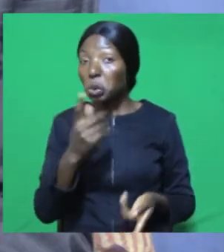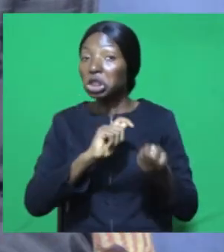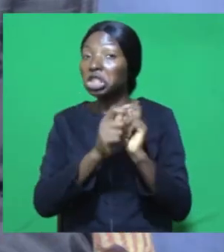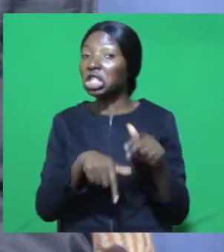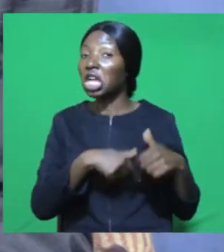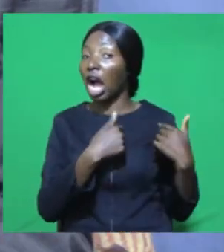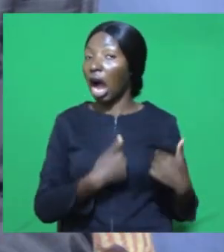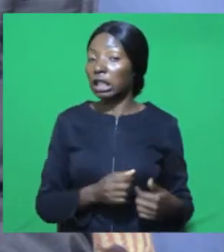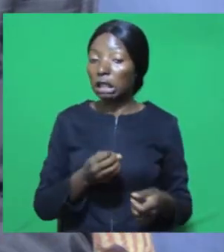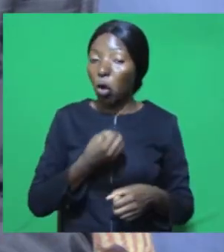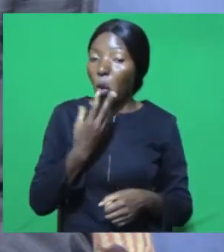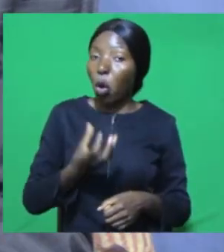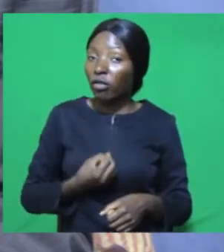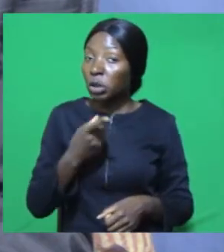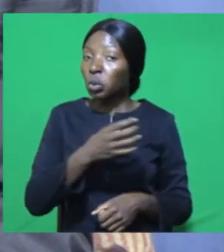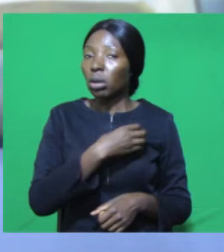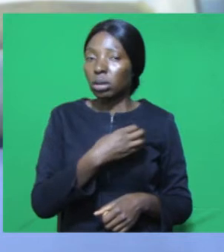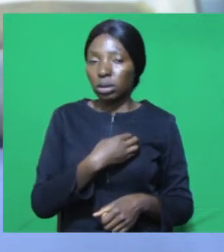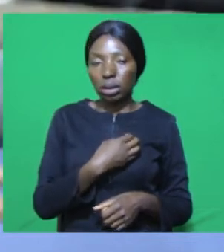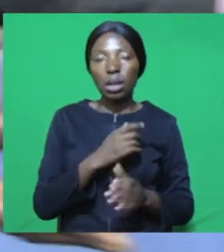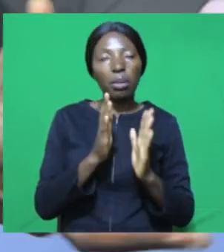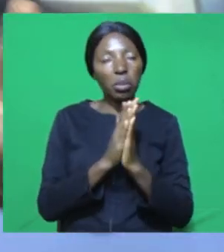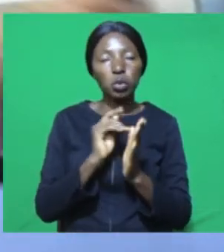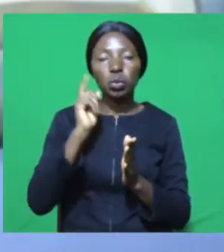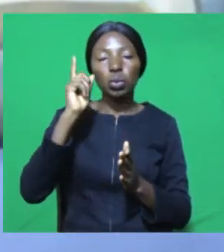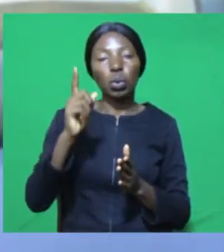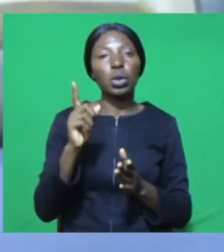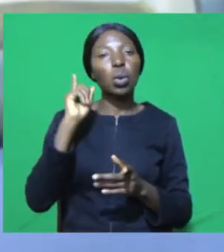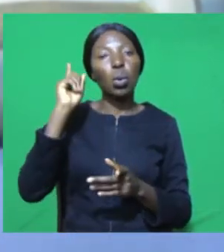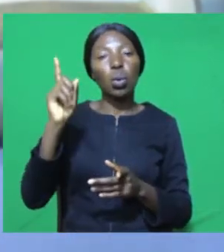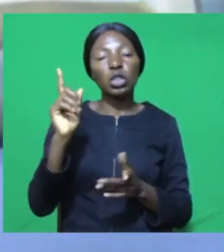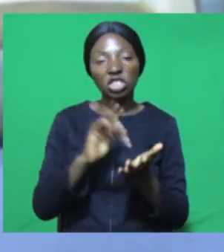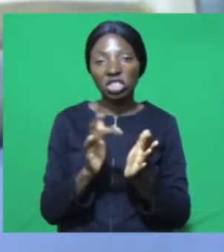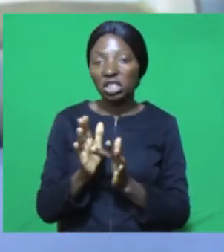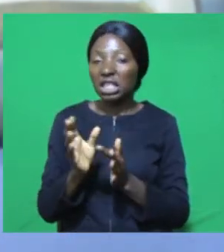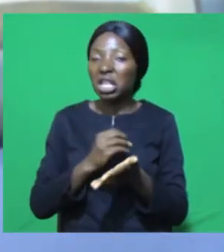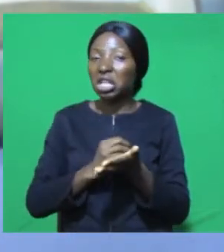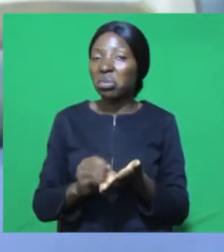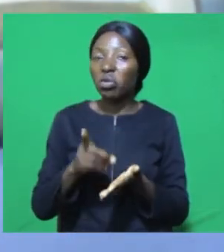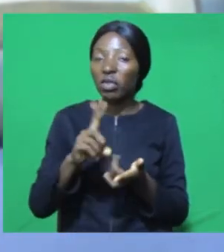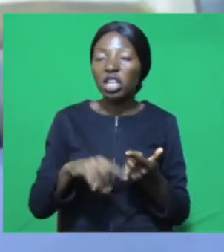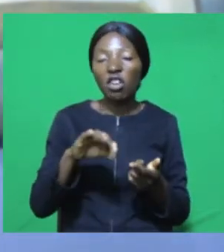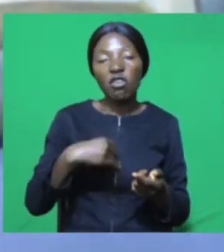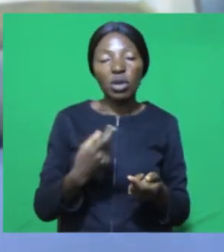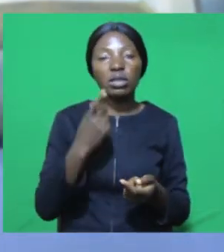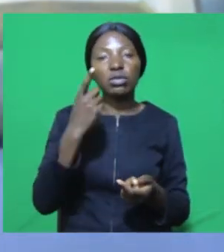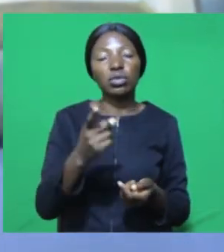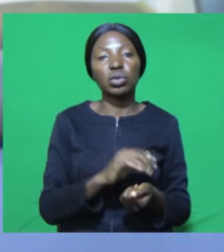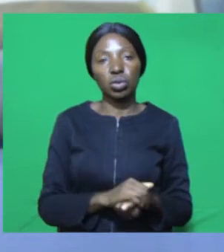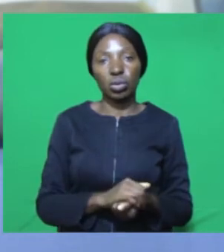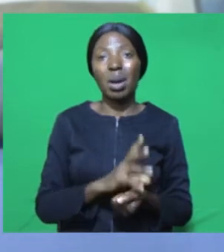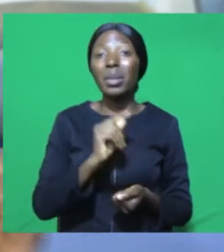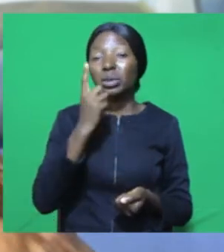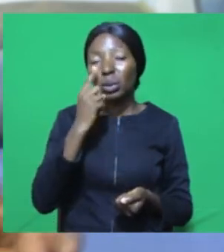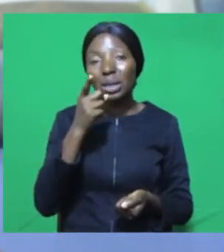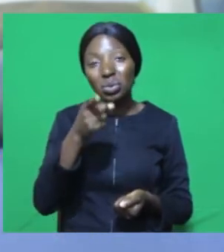vakareurura kuzvikanda kuna Jesu iye anozvitora ndaane simba rekudhila nazvo ndiye